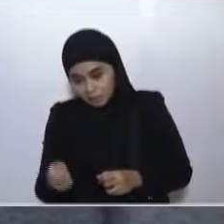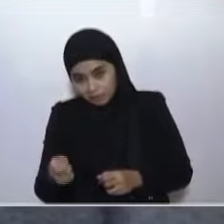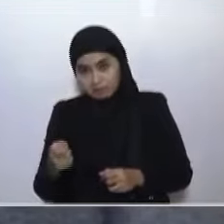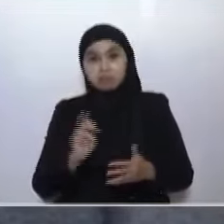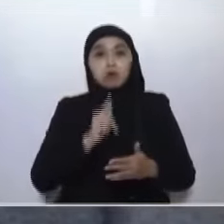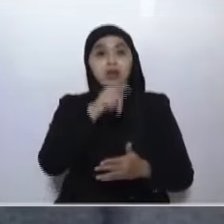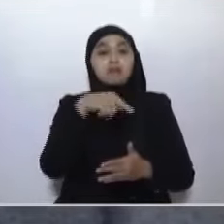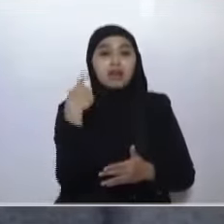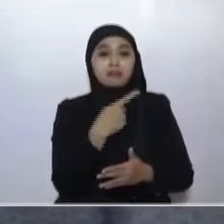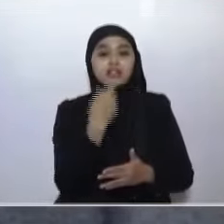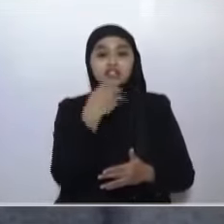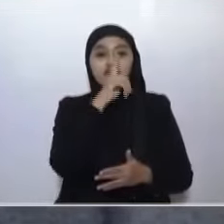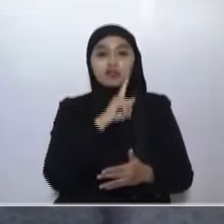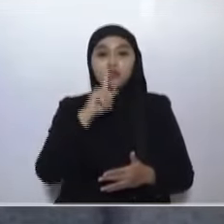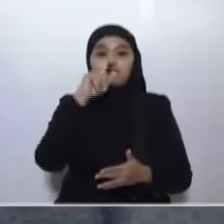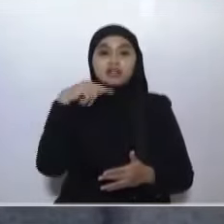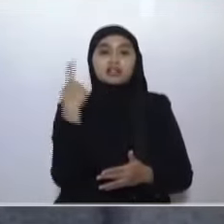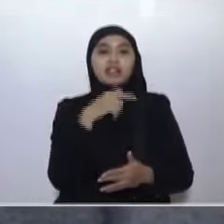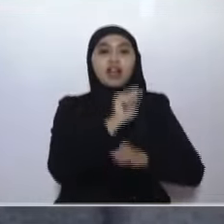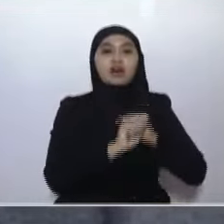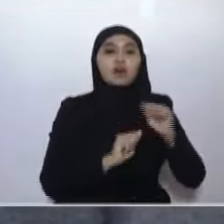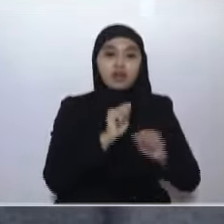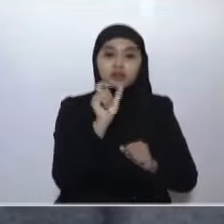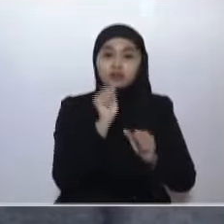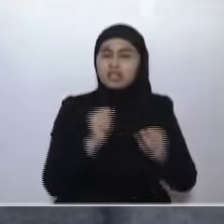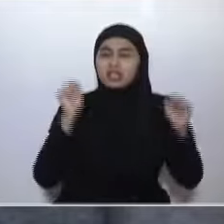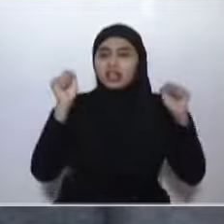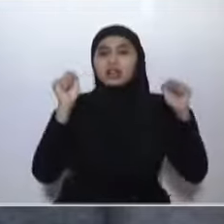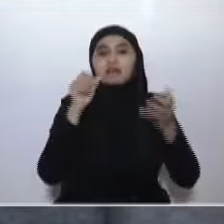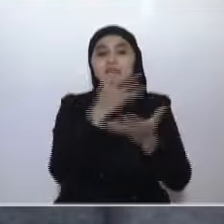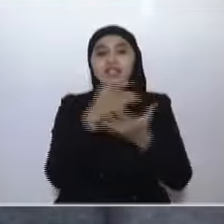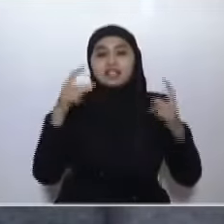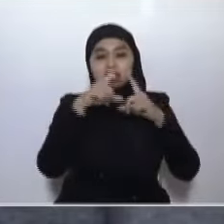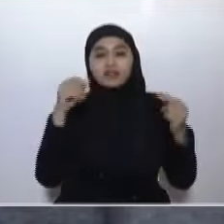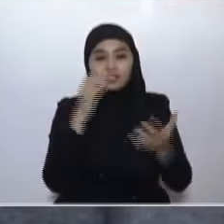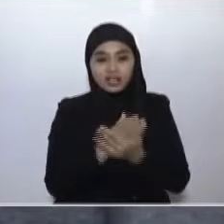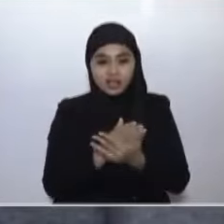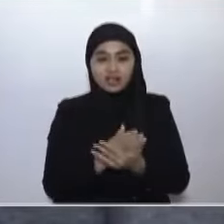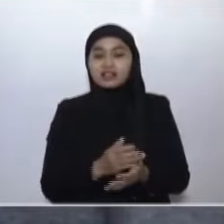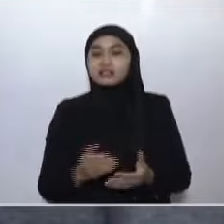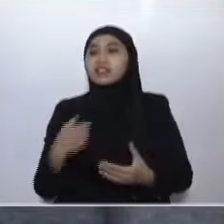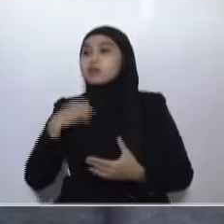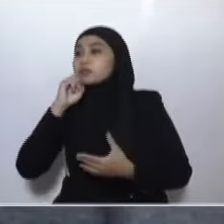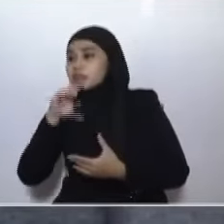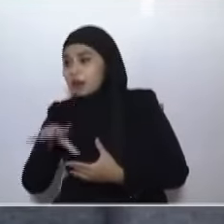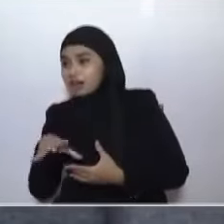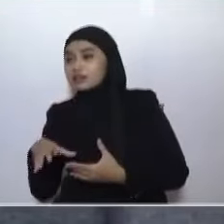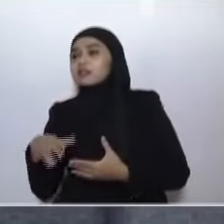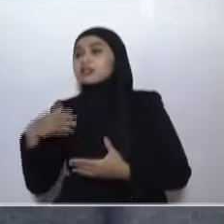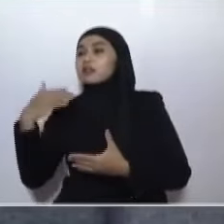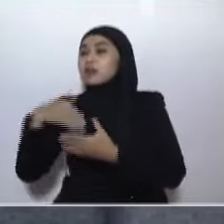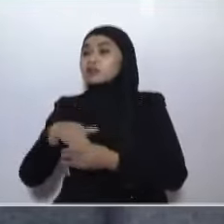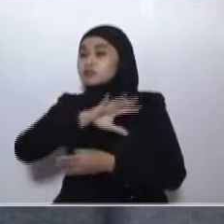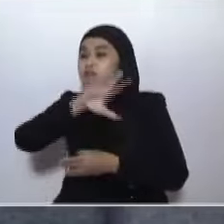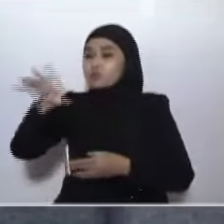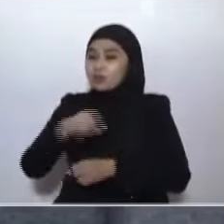Insyaallah akan kami lakukan untuk menjahterakan masyarakat Jawa Tengah saya juga termasuk ucapan terima kasih kepada